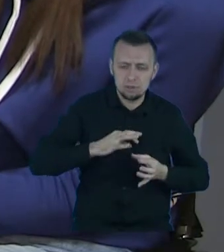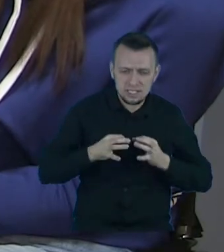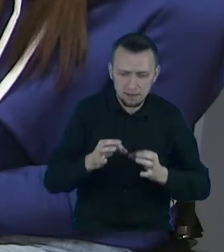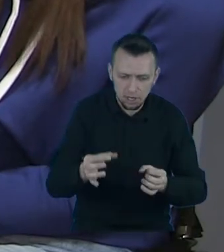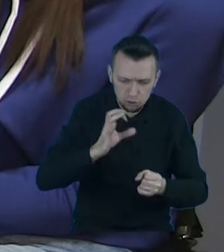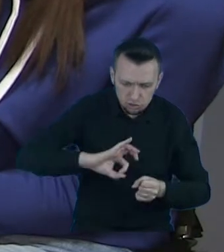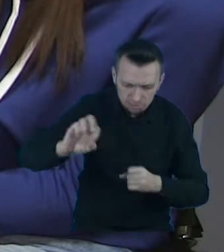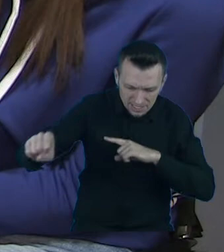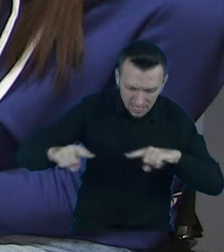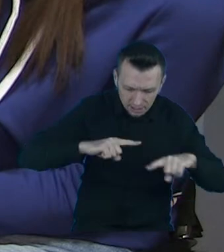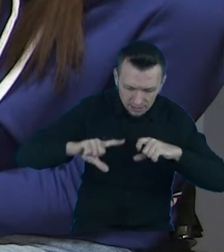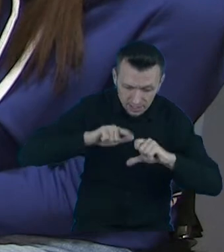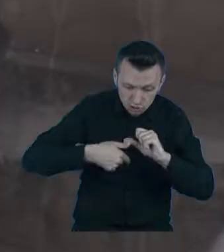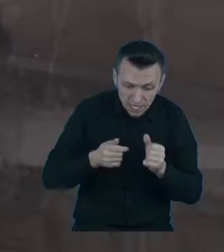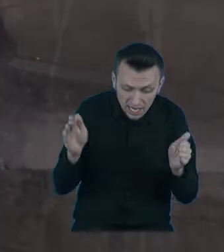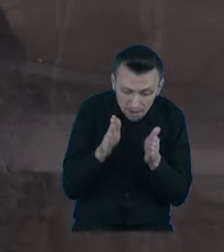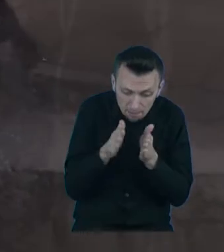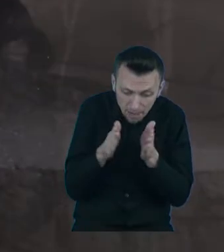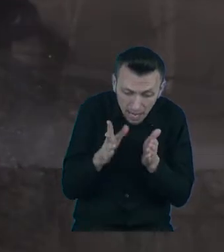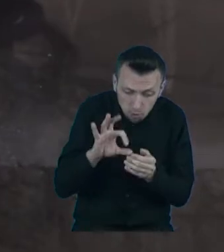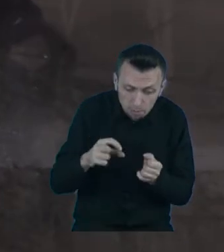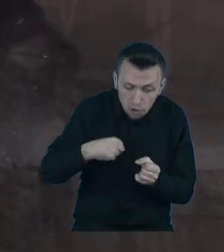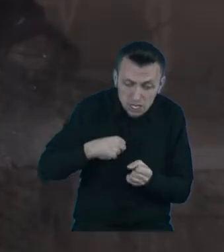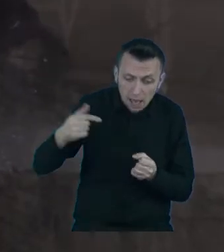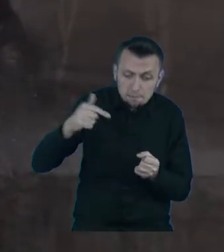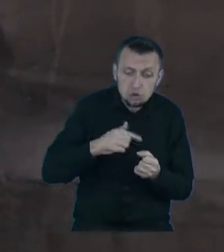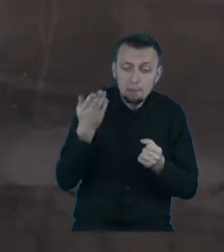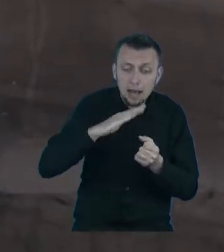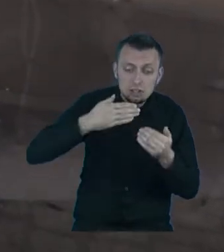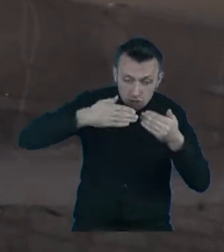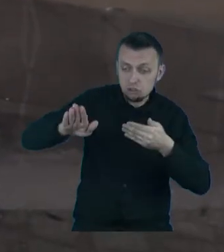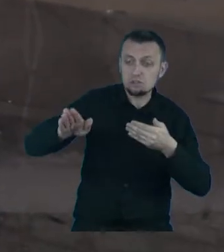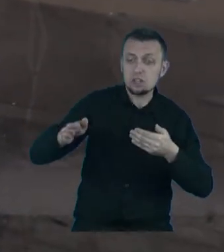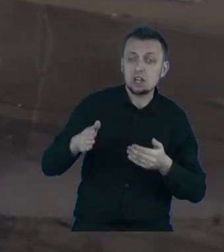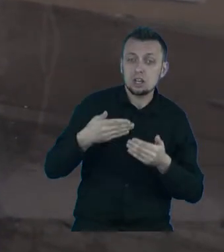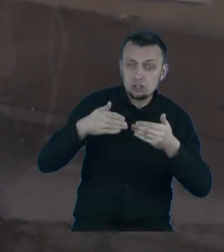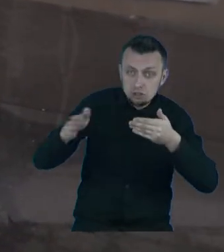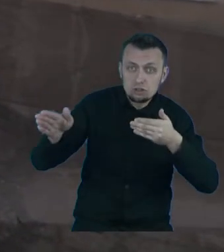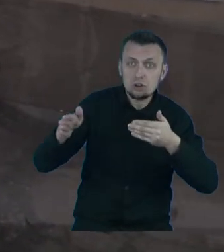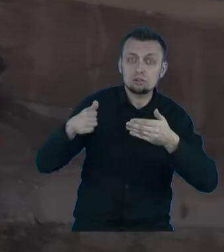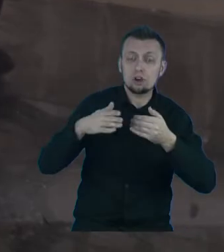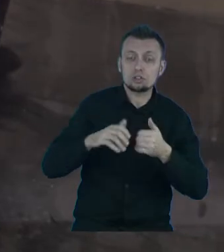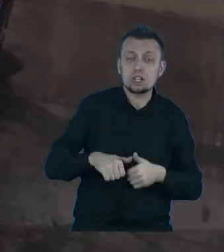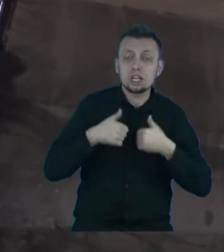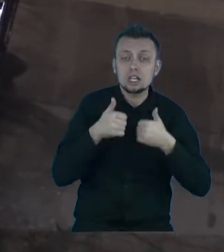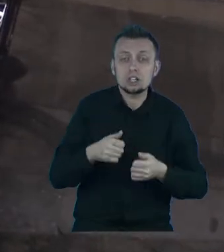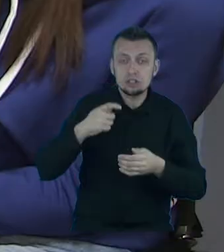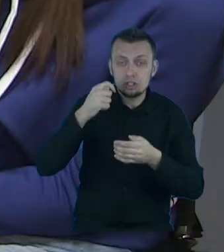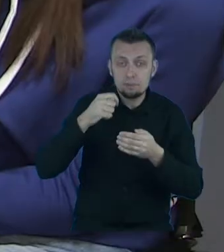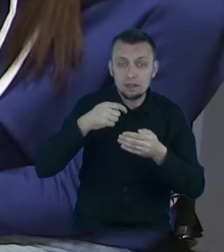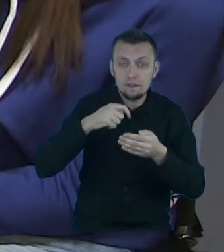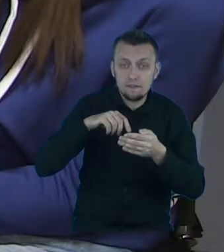osób niepełnosprawnych. Mamy różne podjazdy, różne ułatwienia, ale jak to wygląda w praktyce? Zgadzam się, owszem, jest wiele